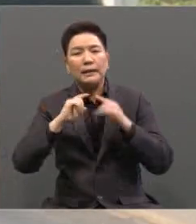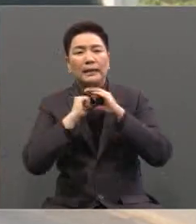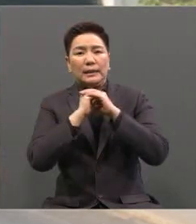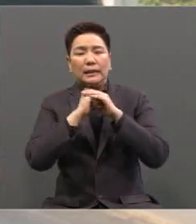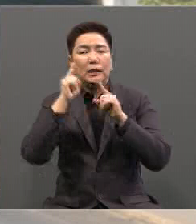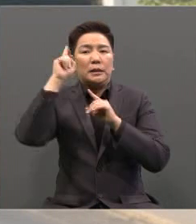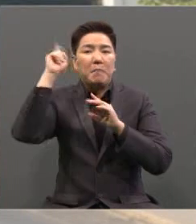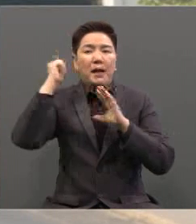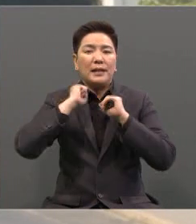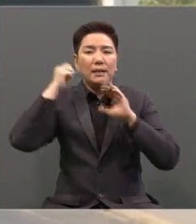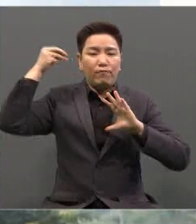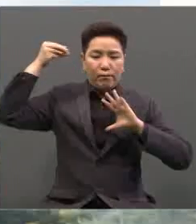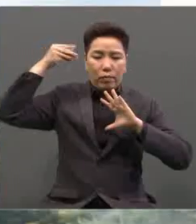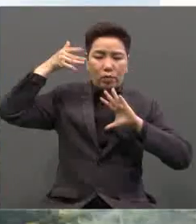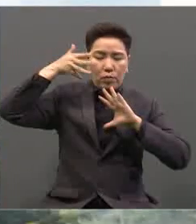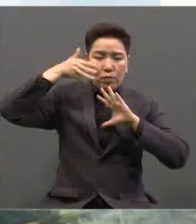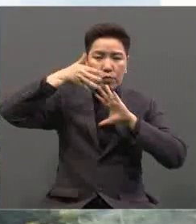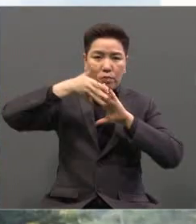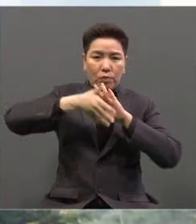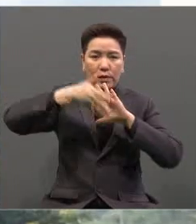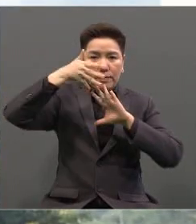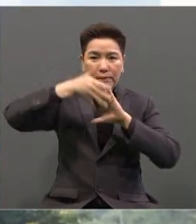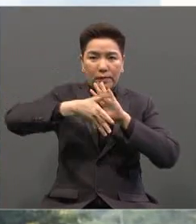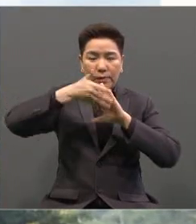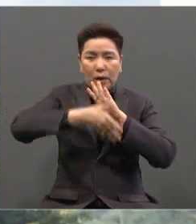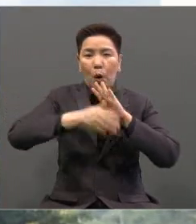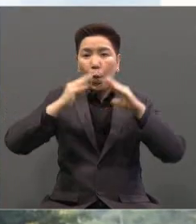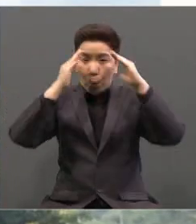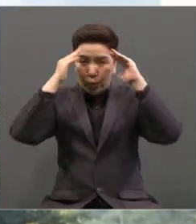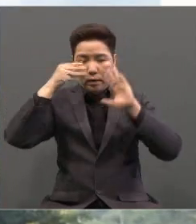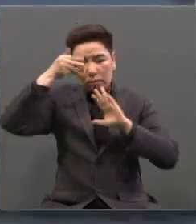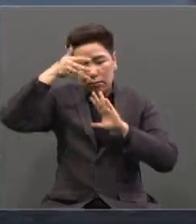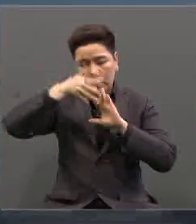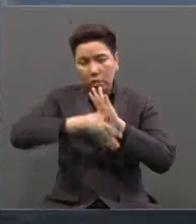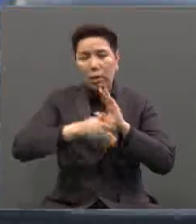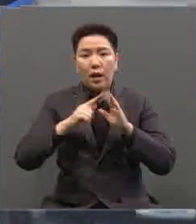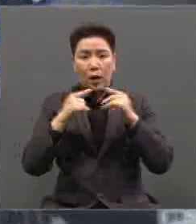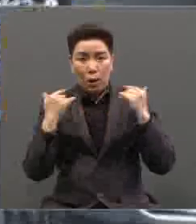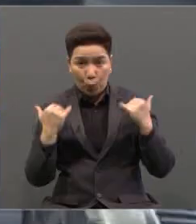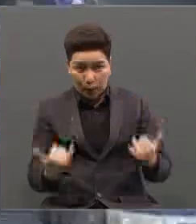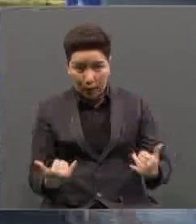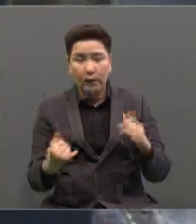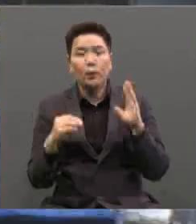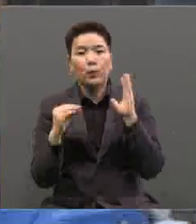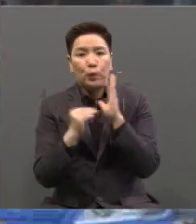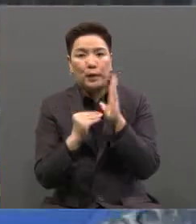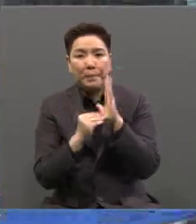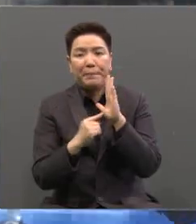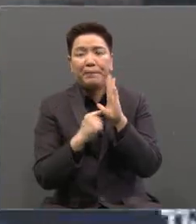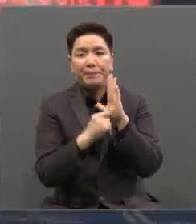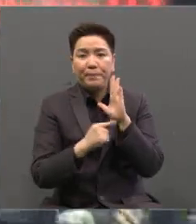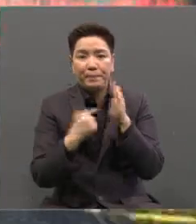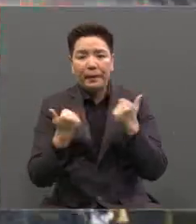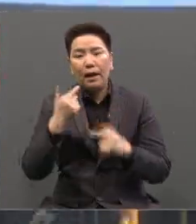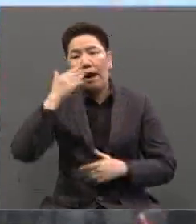กำลังปานกลางระลอกใหม่ได้แผ่มาถึงประเทศจีนตอนใต้หรือเวียดนามตอนบนแล้วครับขณะที่ในวันนี้นะครับพื้นที่กรุงเทพมหานครและ